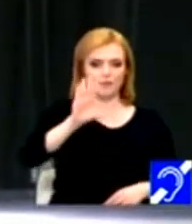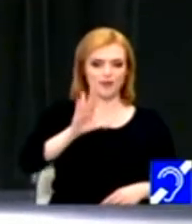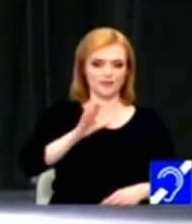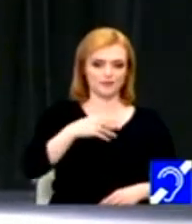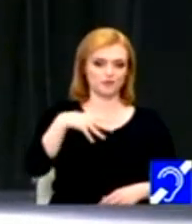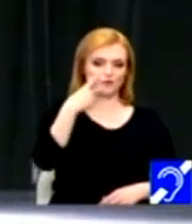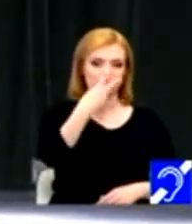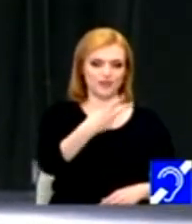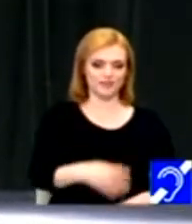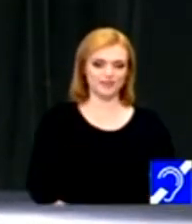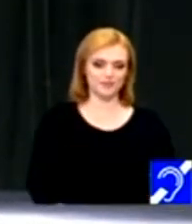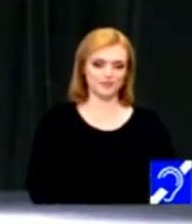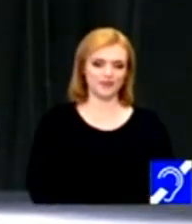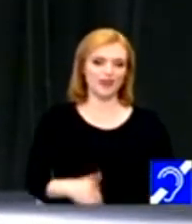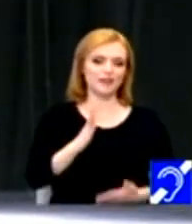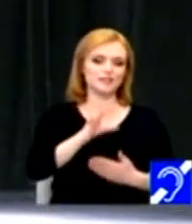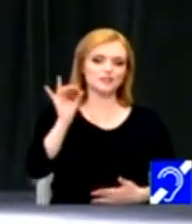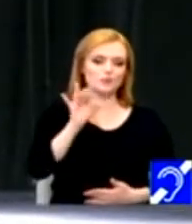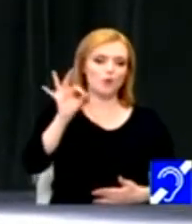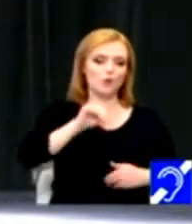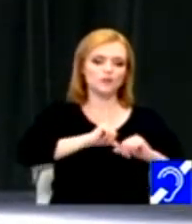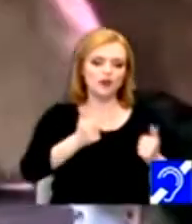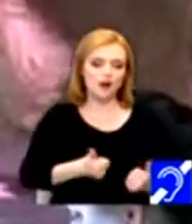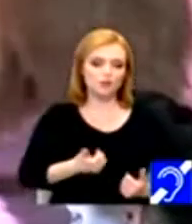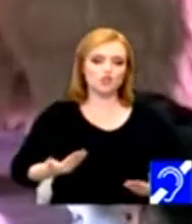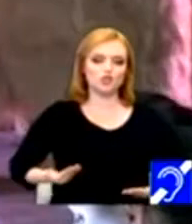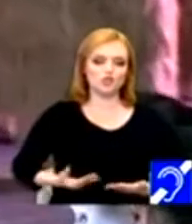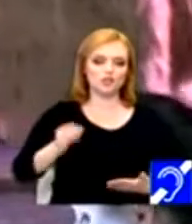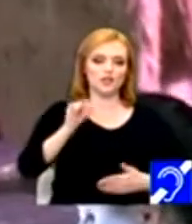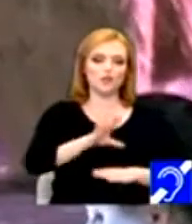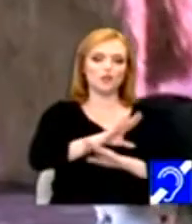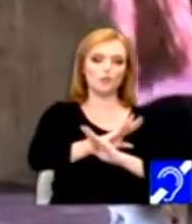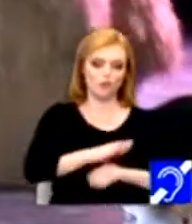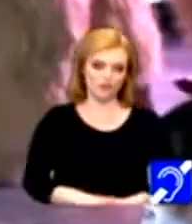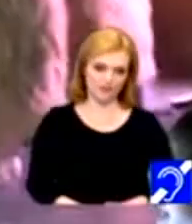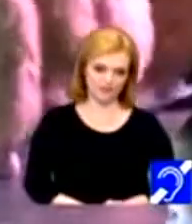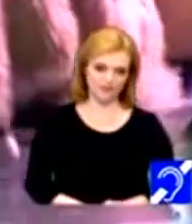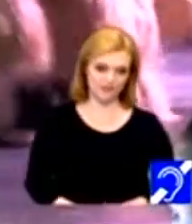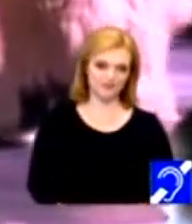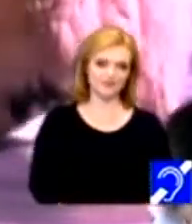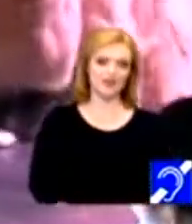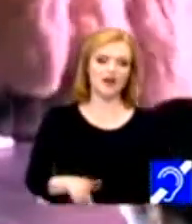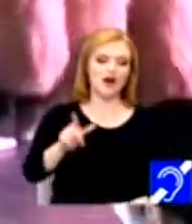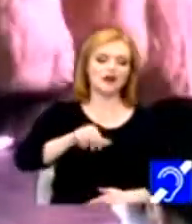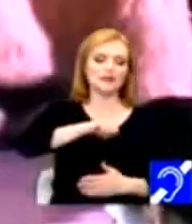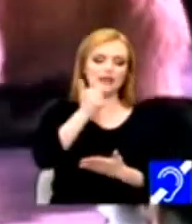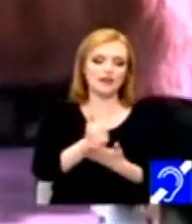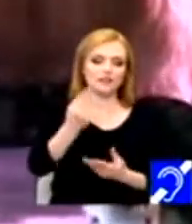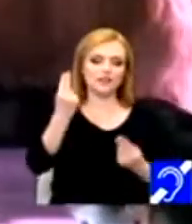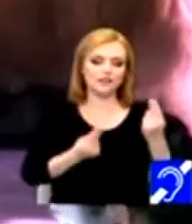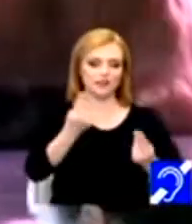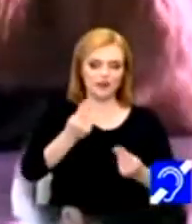Povestea prințesei de ochiate este o piesă despre dragoste, viață și moarte, în care un rol important îl joacă prințesa Sakura, floare de